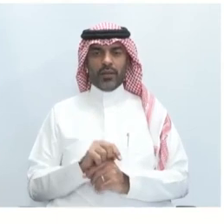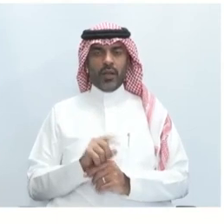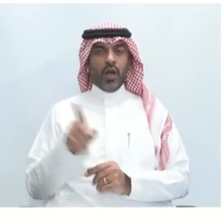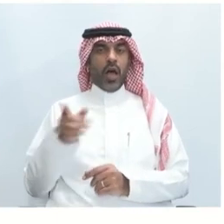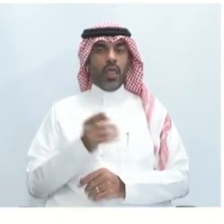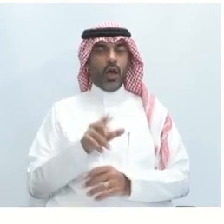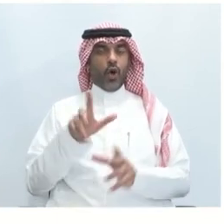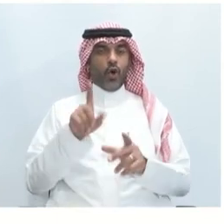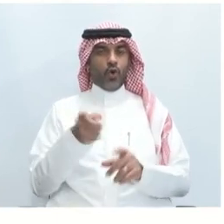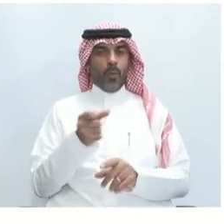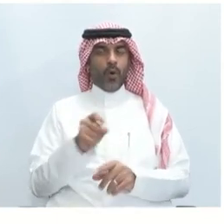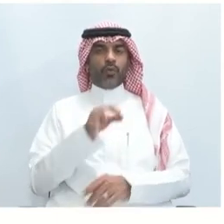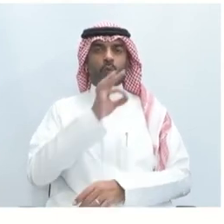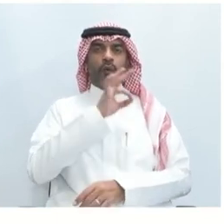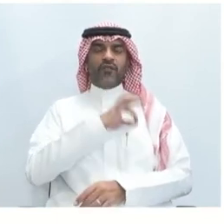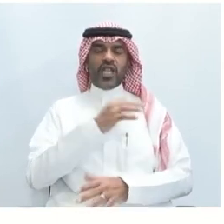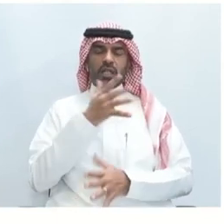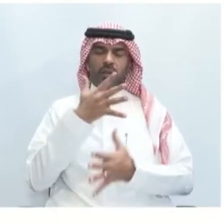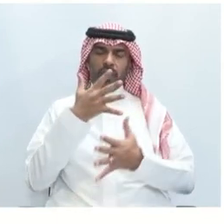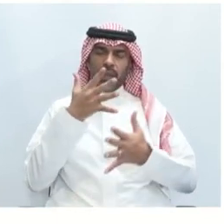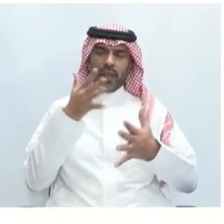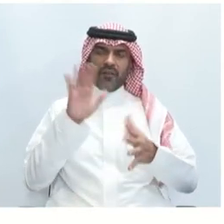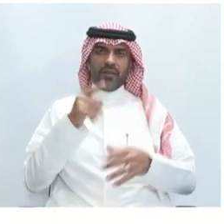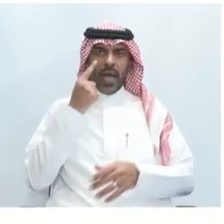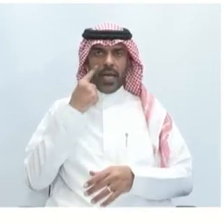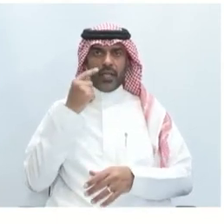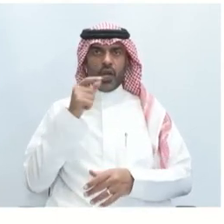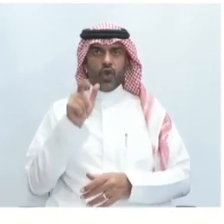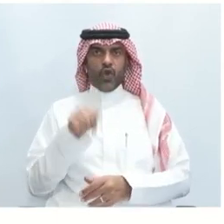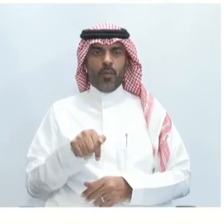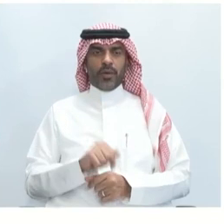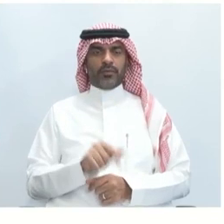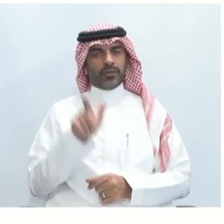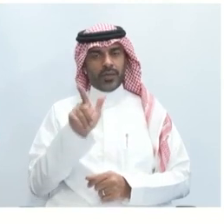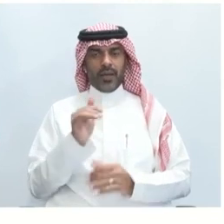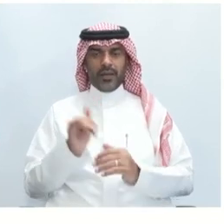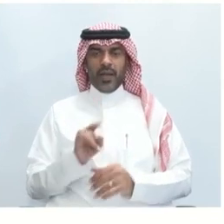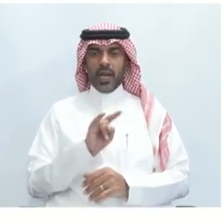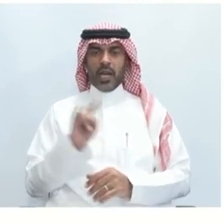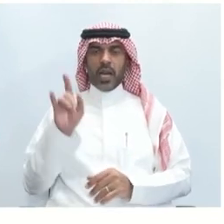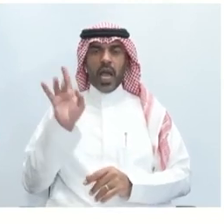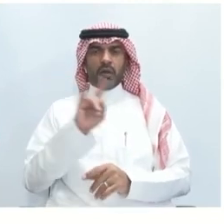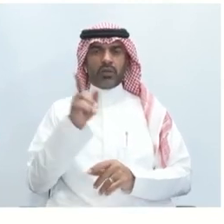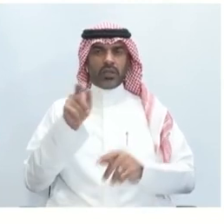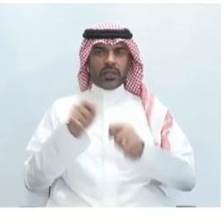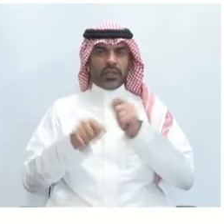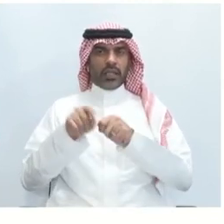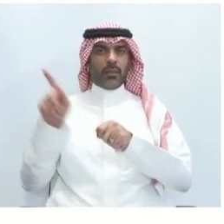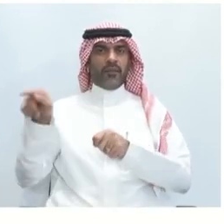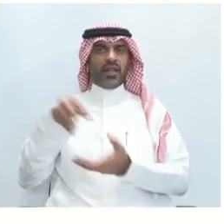الروبوتات مفيده جدا في حياتنا اليوميه صح طبعا لا يمكن استخدام الروبوتات في المصانع